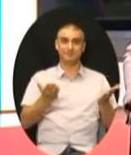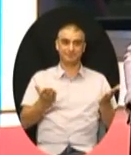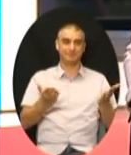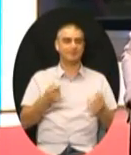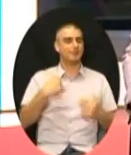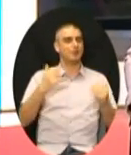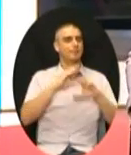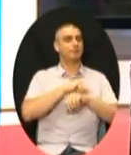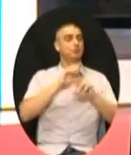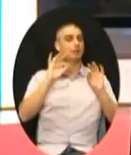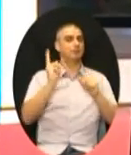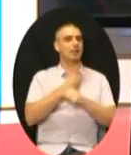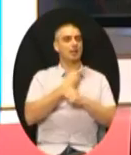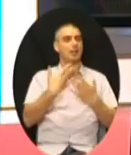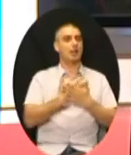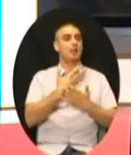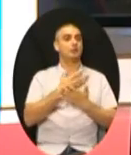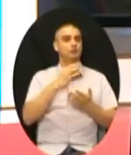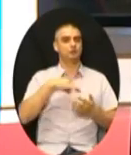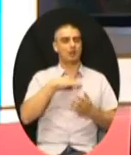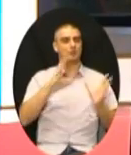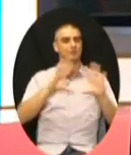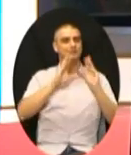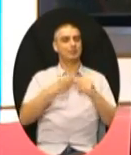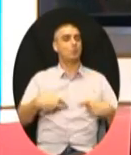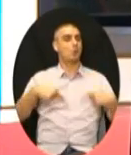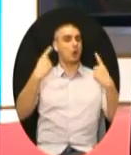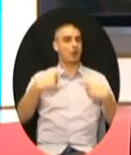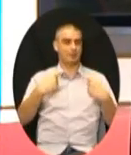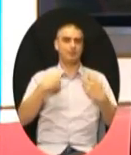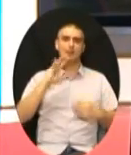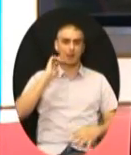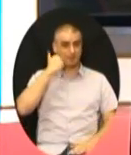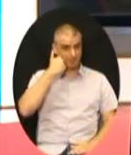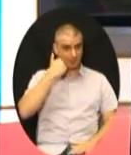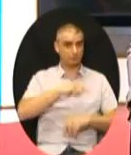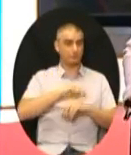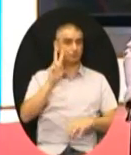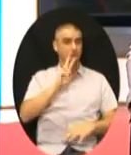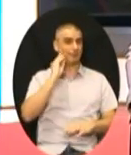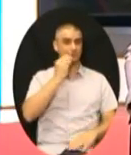הסימנים. הערב ב-10 כרגיל המהדורה המרכזית שלנו לסיכום אירועי היום. אנחנו נהיה פה גם מחר,